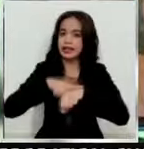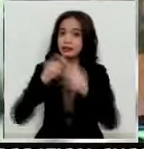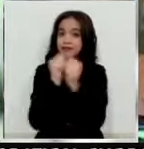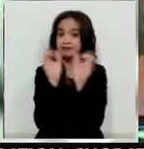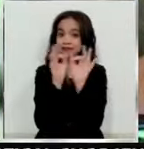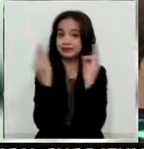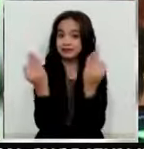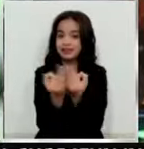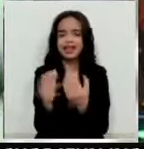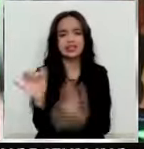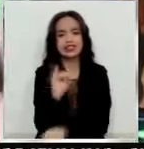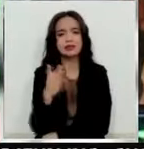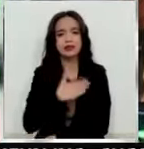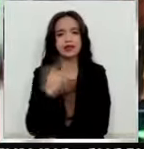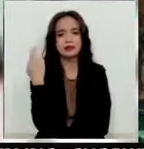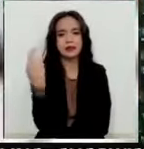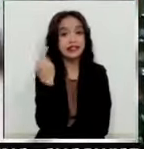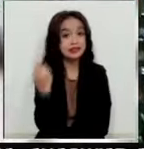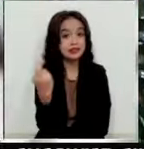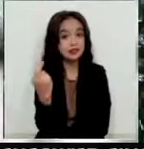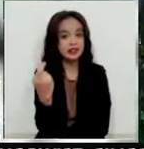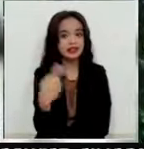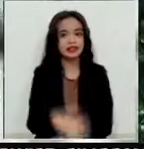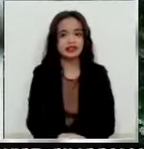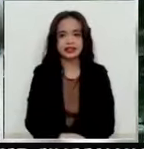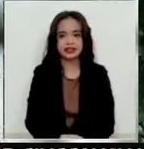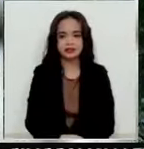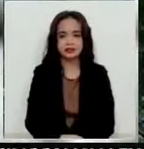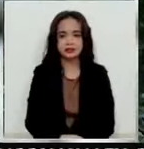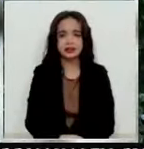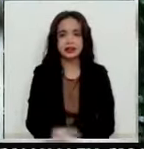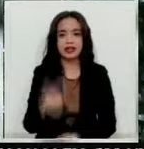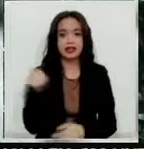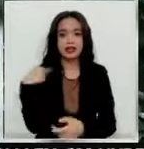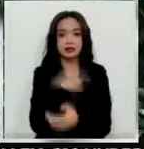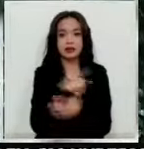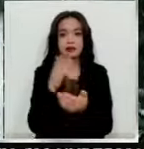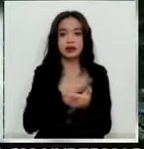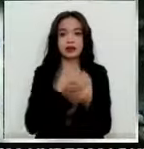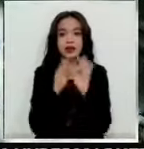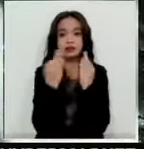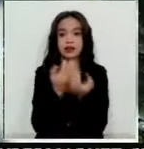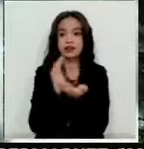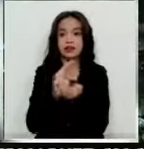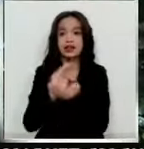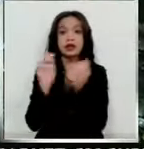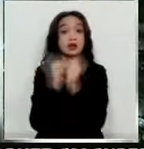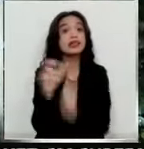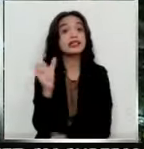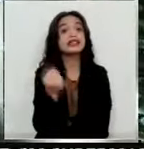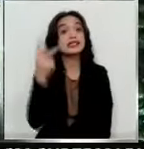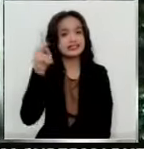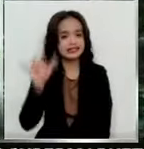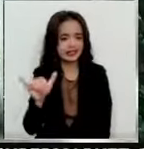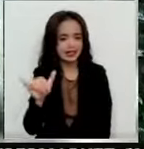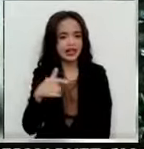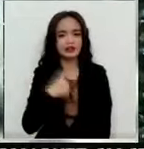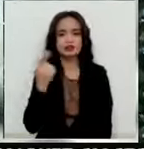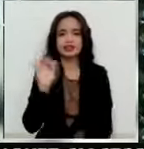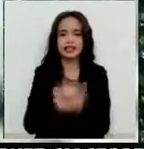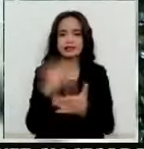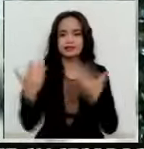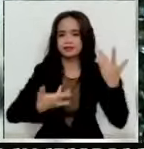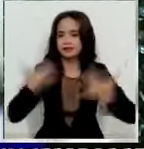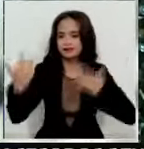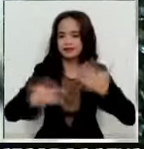my best friend, Bianca King. Magbubarakay kami ng family ko with Sky, so I'm excited about that. Makaka-uwi